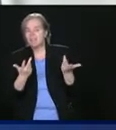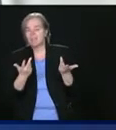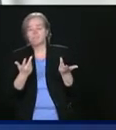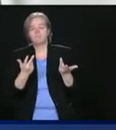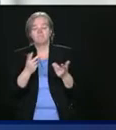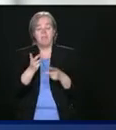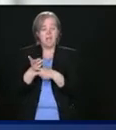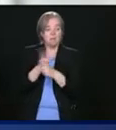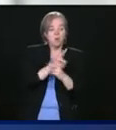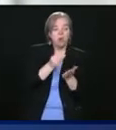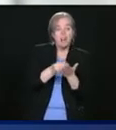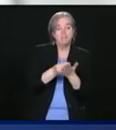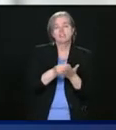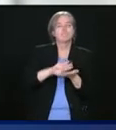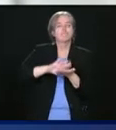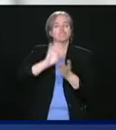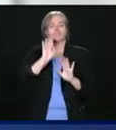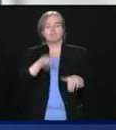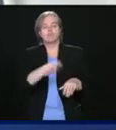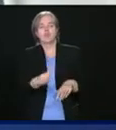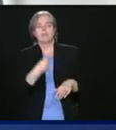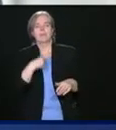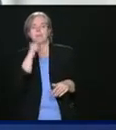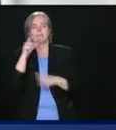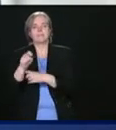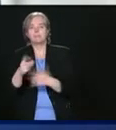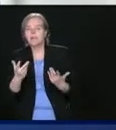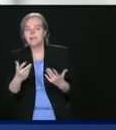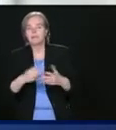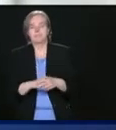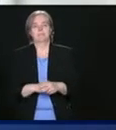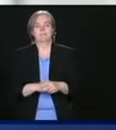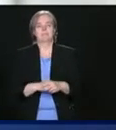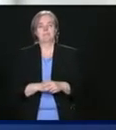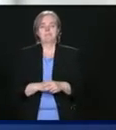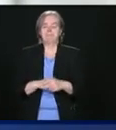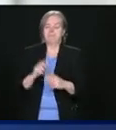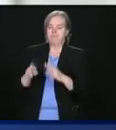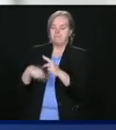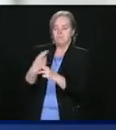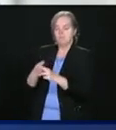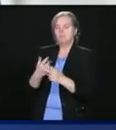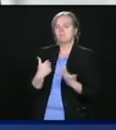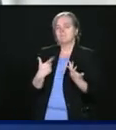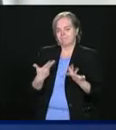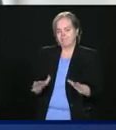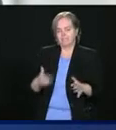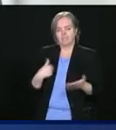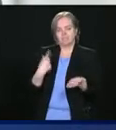pour les aider à payer leurs loyers commerciaux? Oui, j'ai eu une bonne conversation avec les premiers ministres des provinces